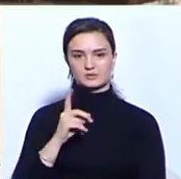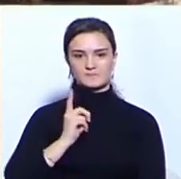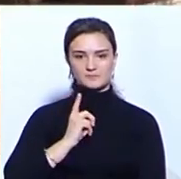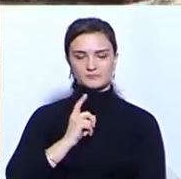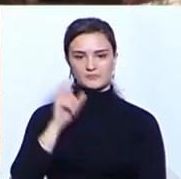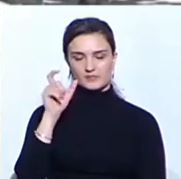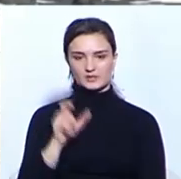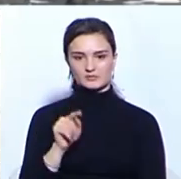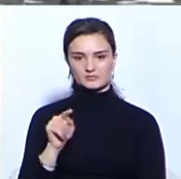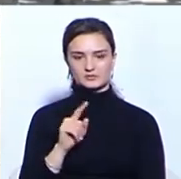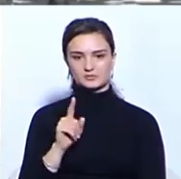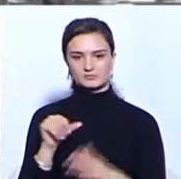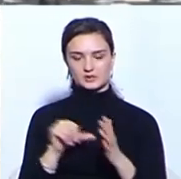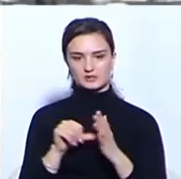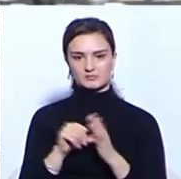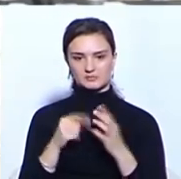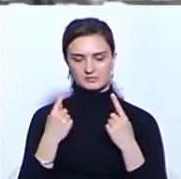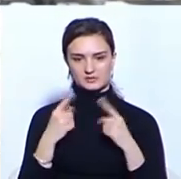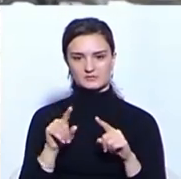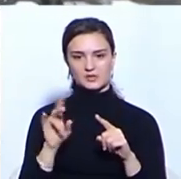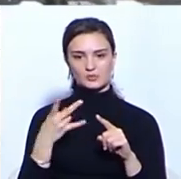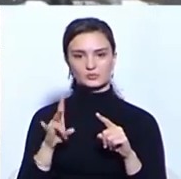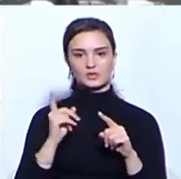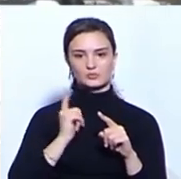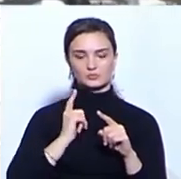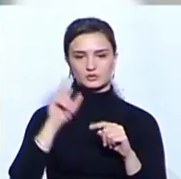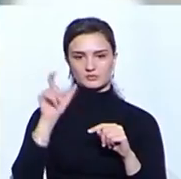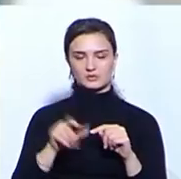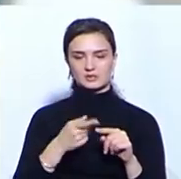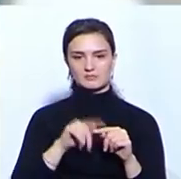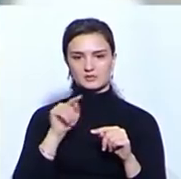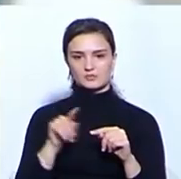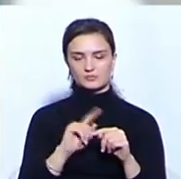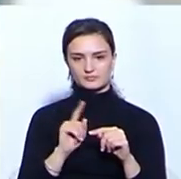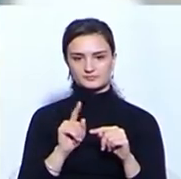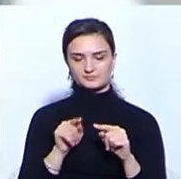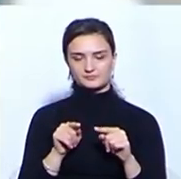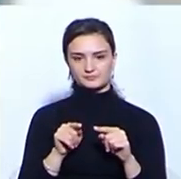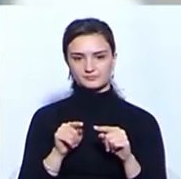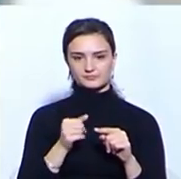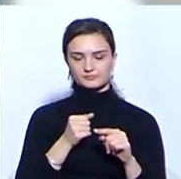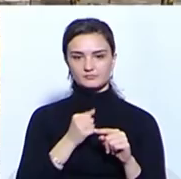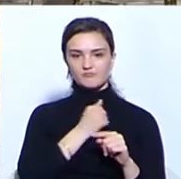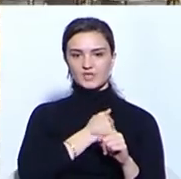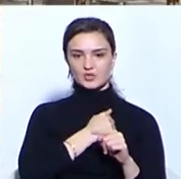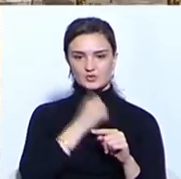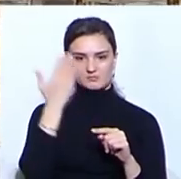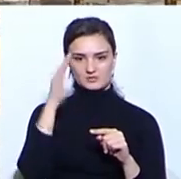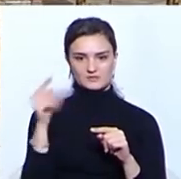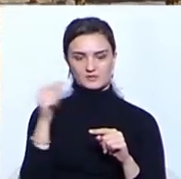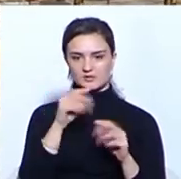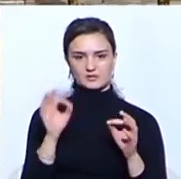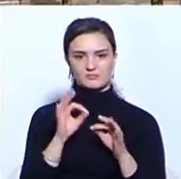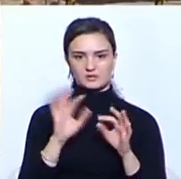ელოდოს ადამიანი, რომ დაეხმარება სხვა. არ უნდა ელოდოს ადამიანი იმას, რომ ეცოდები სხვას. არაფერი